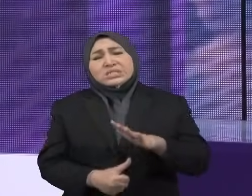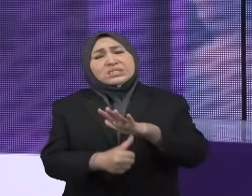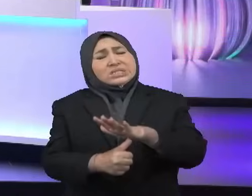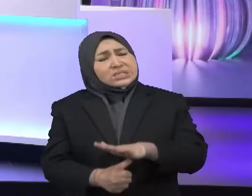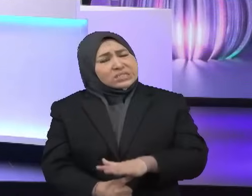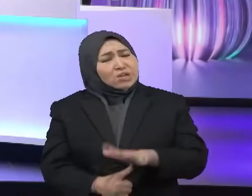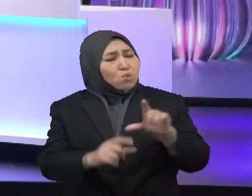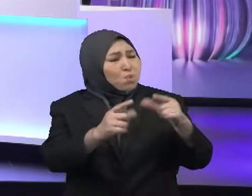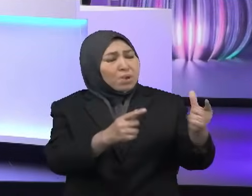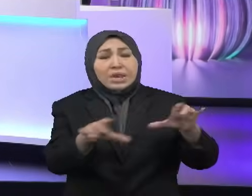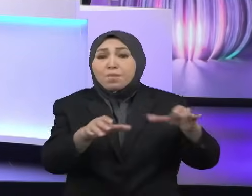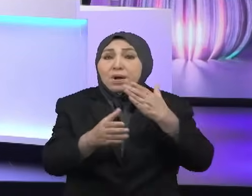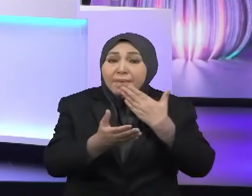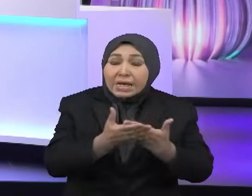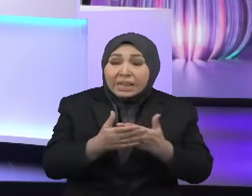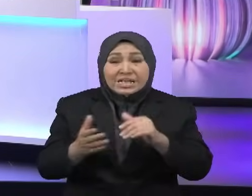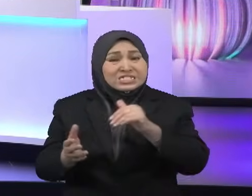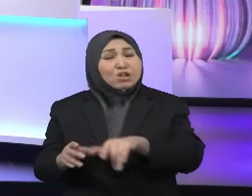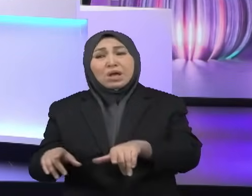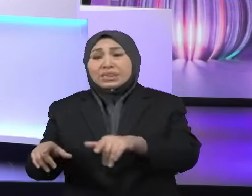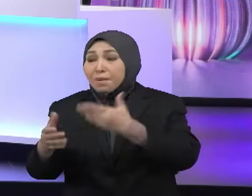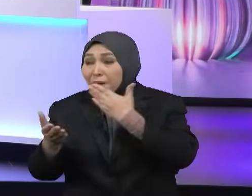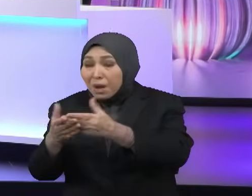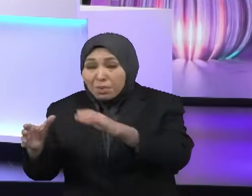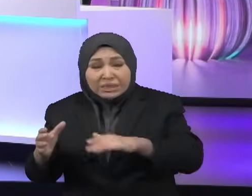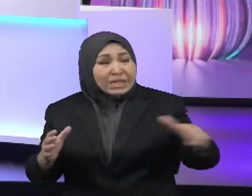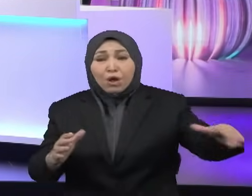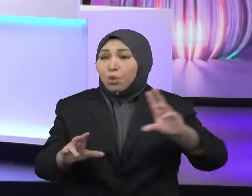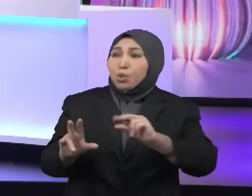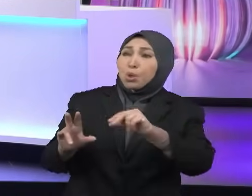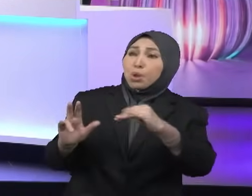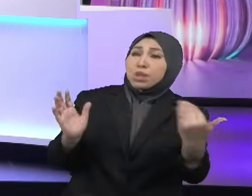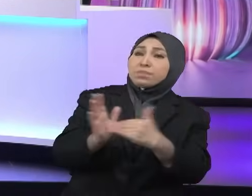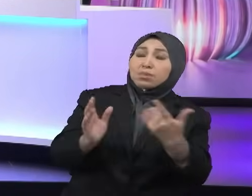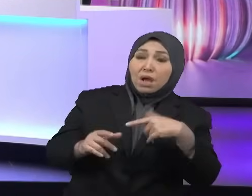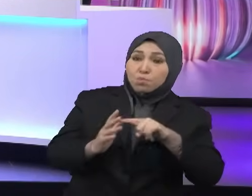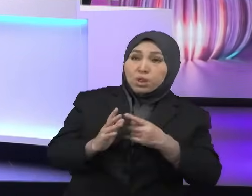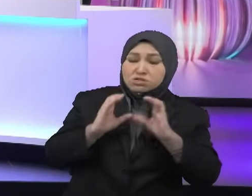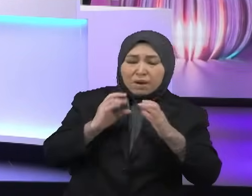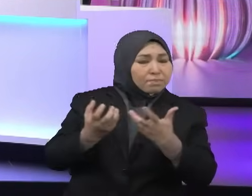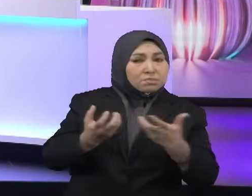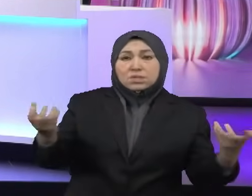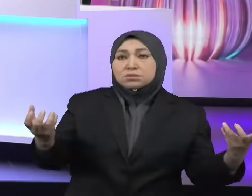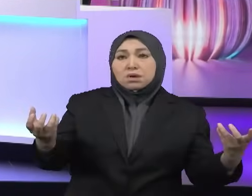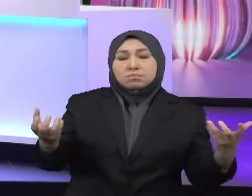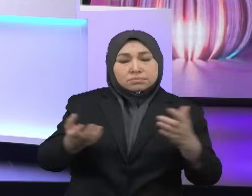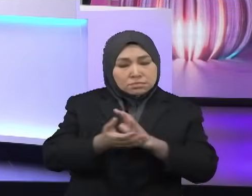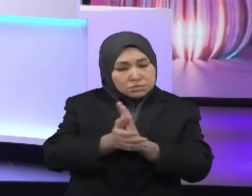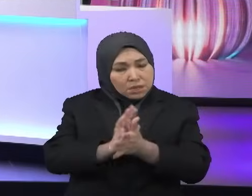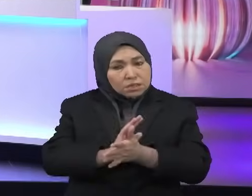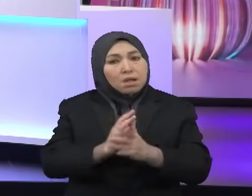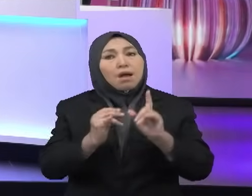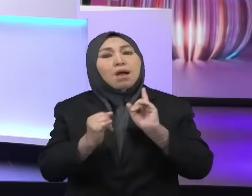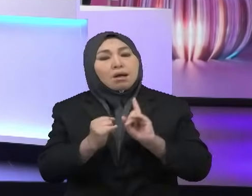yang satu kumpulan nak buat baik, seorang lagi ni asyik nak menghalang-halang-halang, dia bila mula cakap pisahkan kami, maka